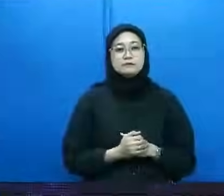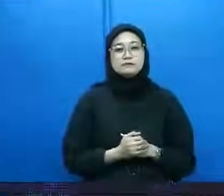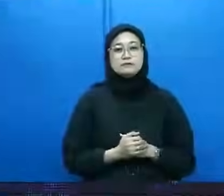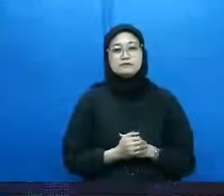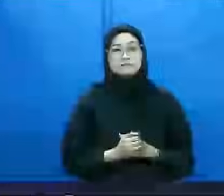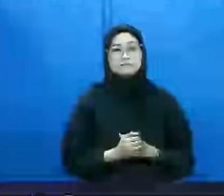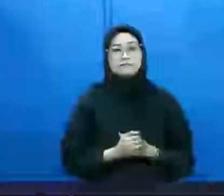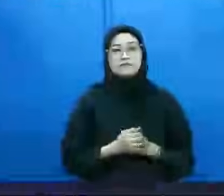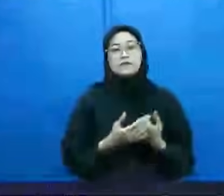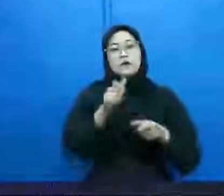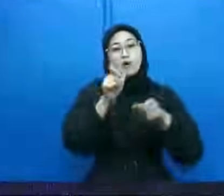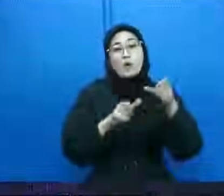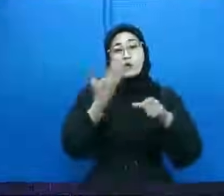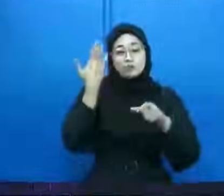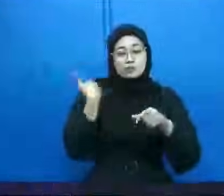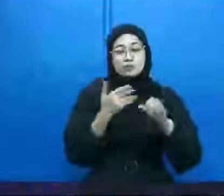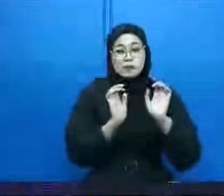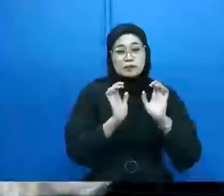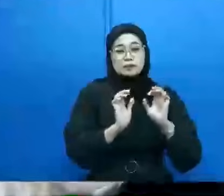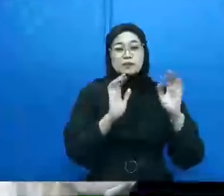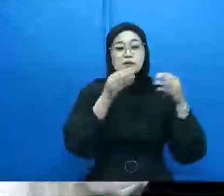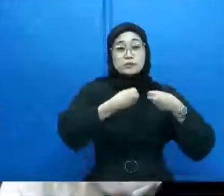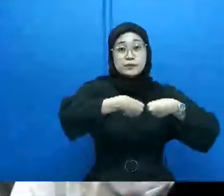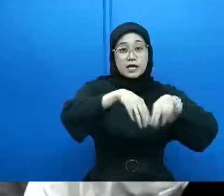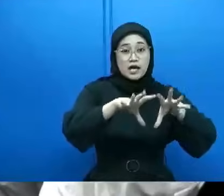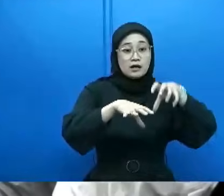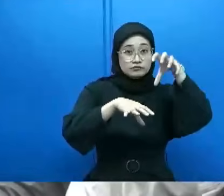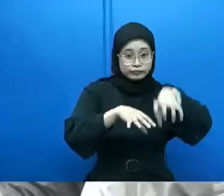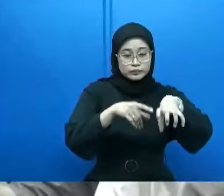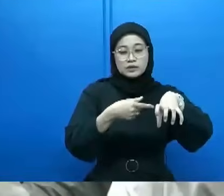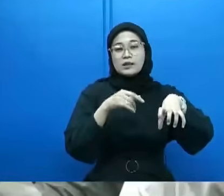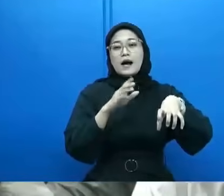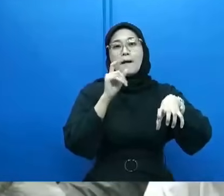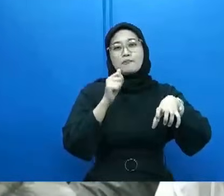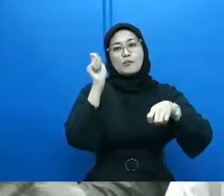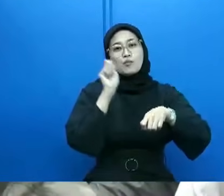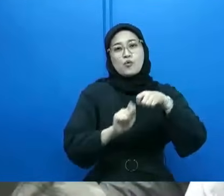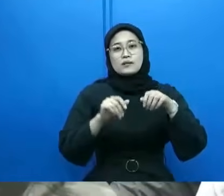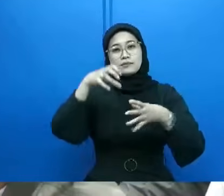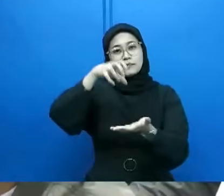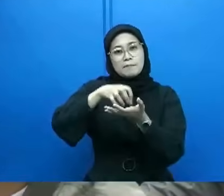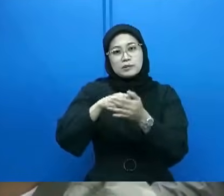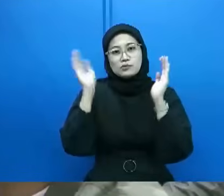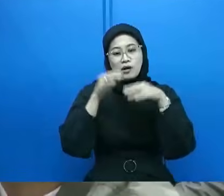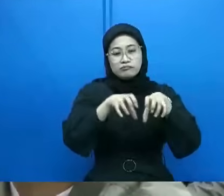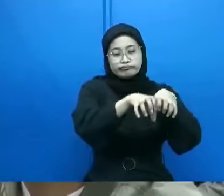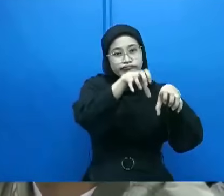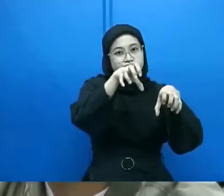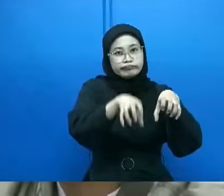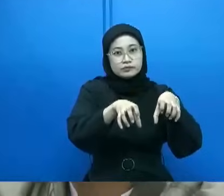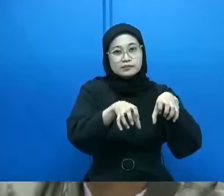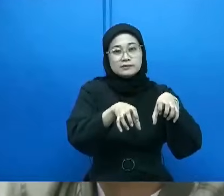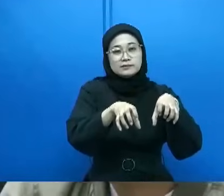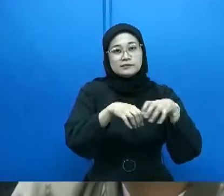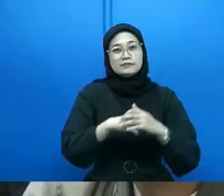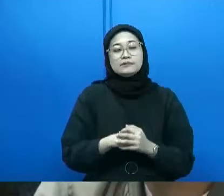supaya saya tidak ketinggalan sholat. Sampai sekarang manhaj itu ditiru di Al-Madinah sampai sekarang. Banyak orang jualan buka toko samping masjid.